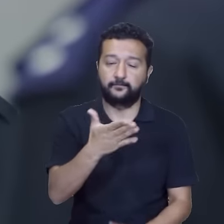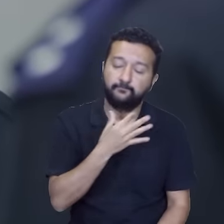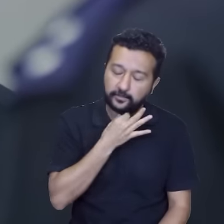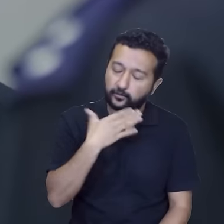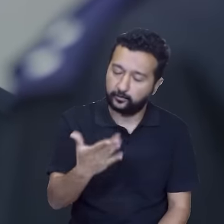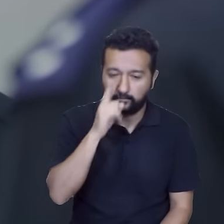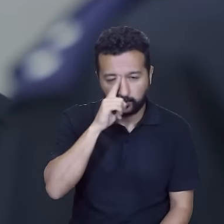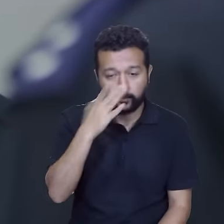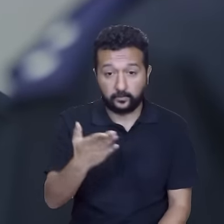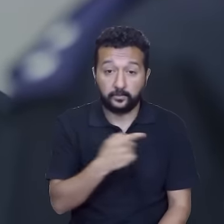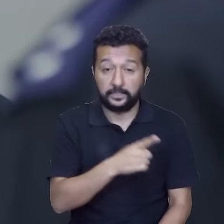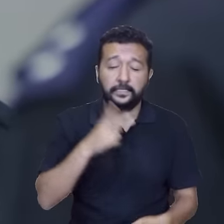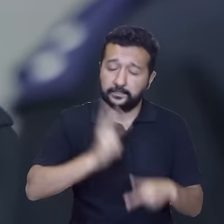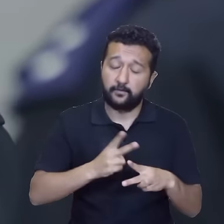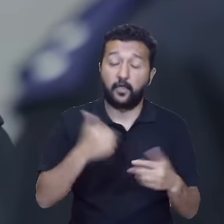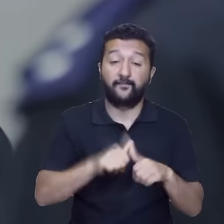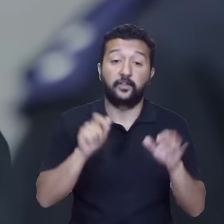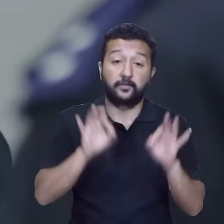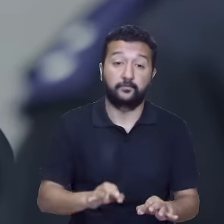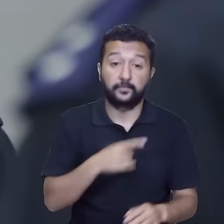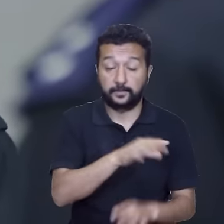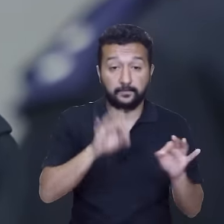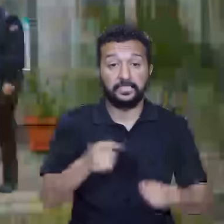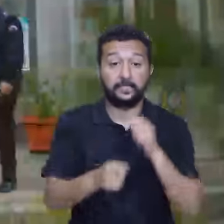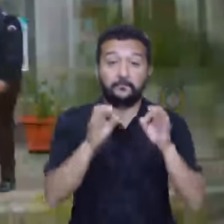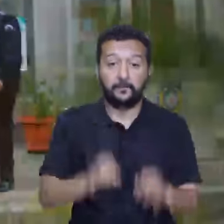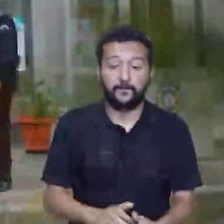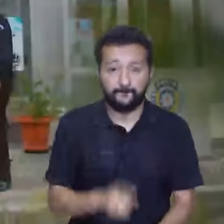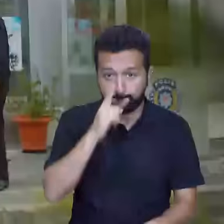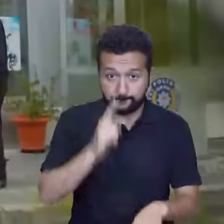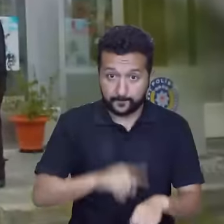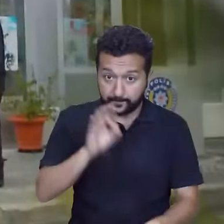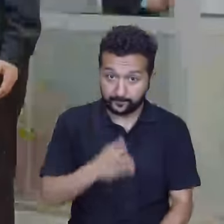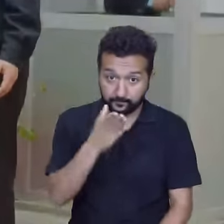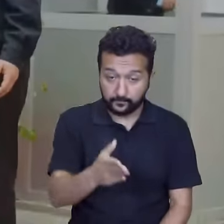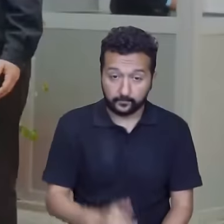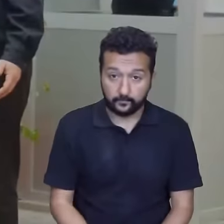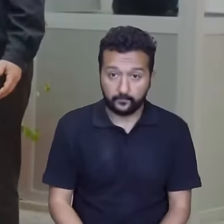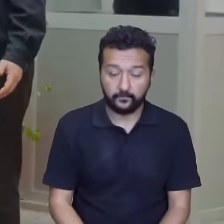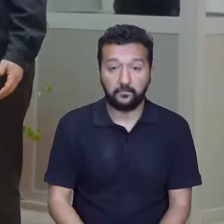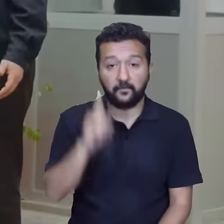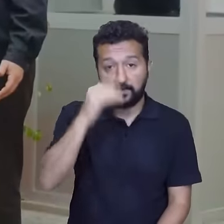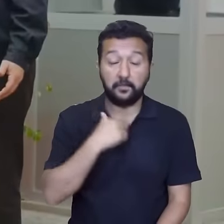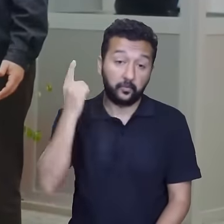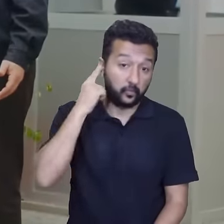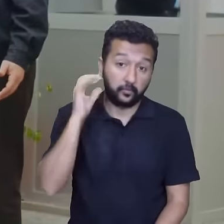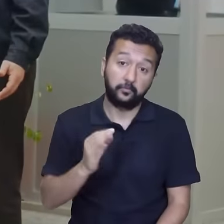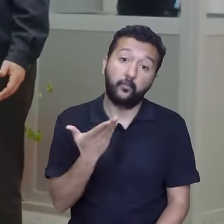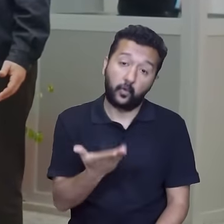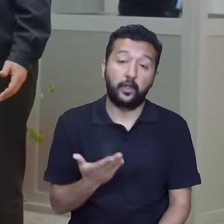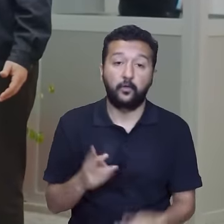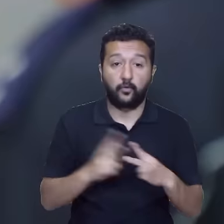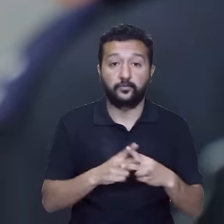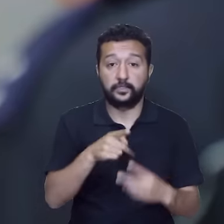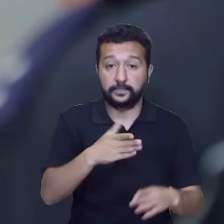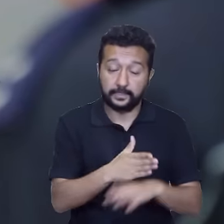Teveccühünüz amirim. Yıldırım nikahıyla evleniyorlarmış. Başlatmışlar işlemleri. Emin misin Süleyman? Vallahi ben duyduklarımın yalancısıyım